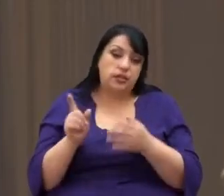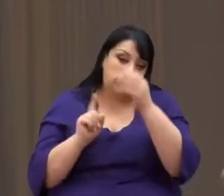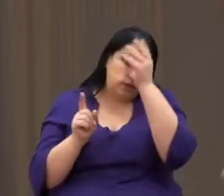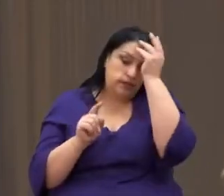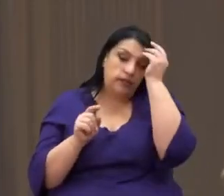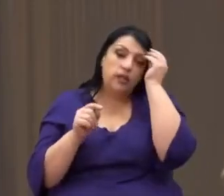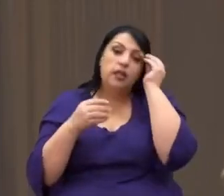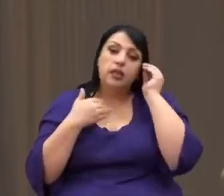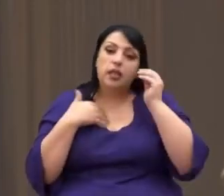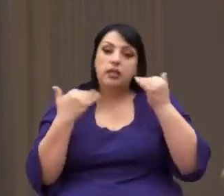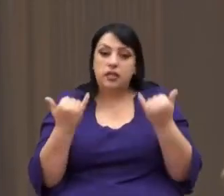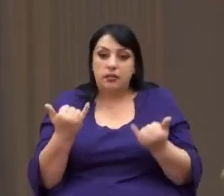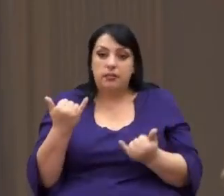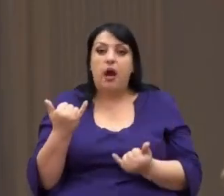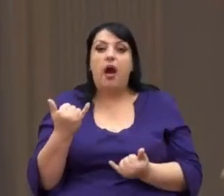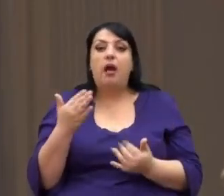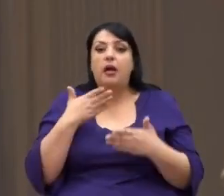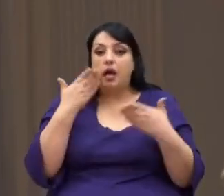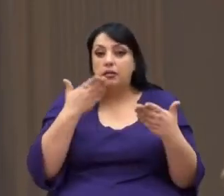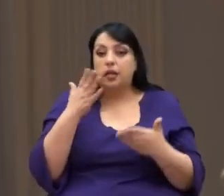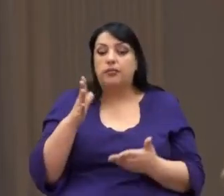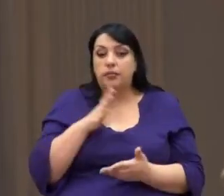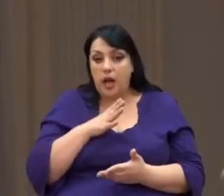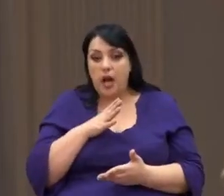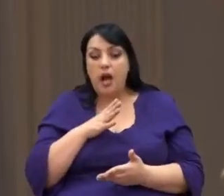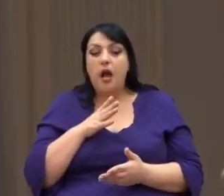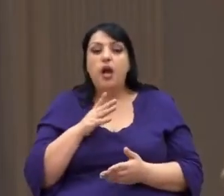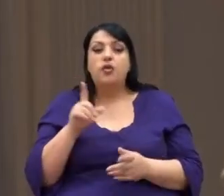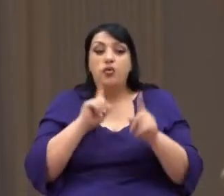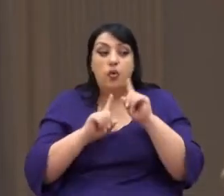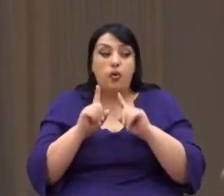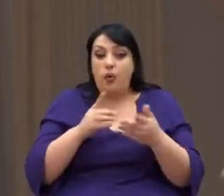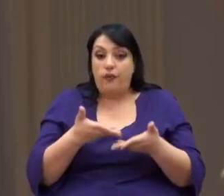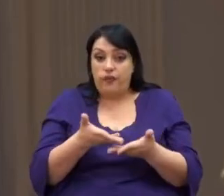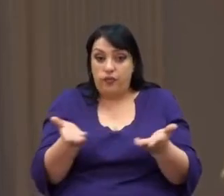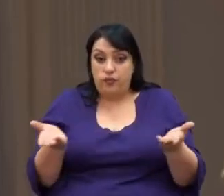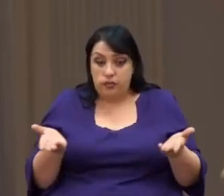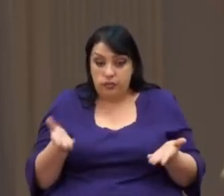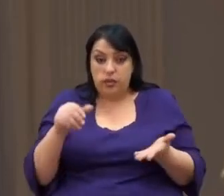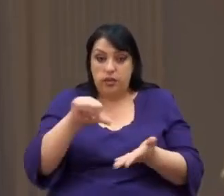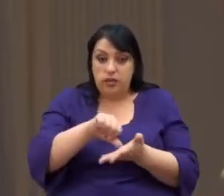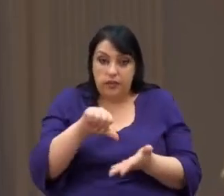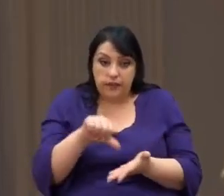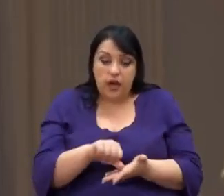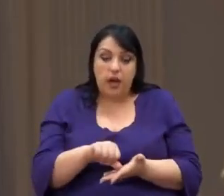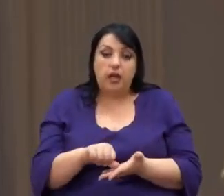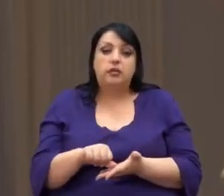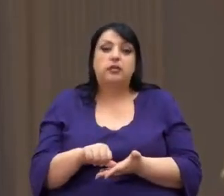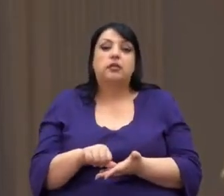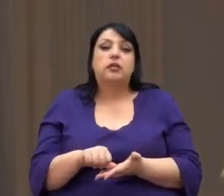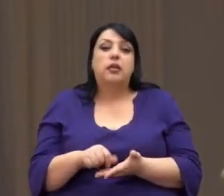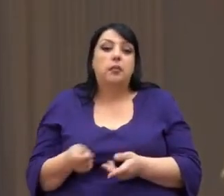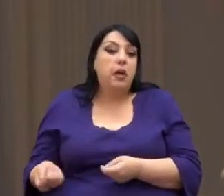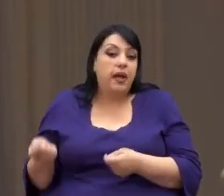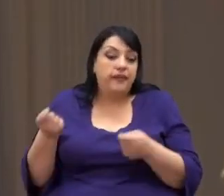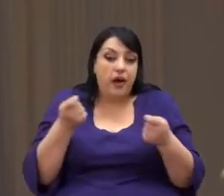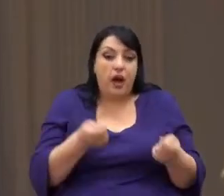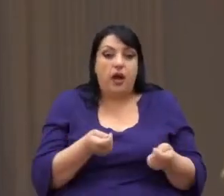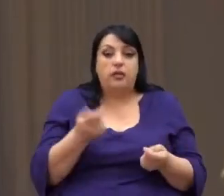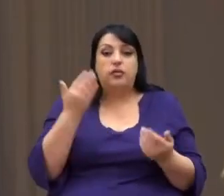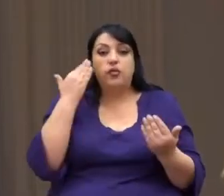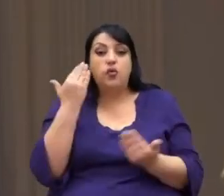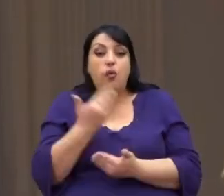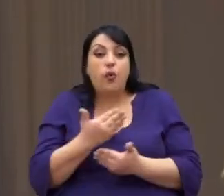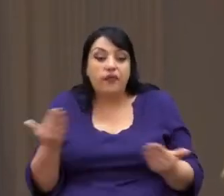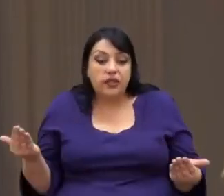ես մեջբերեցի ազգային ժողովում գտնվող հայտնված ժողովրդի կողմից